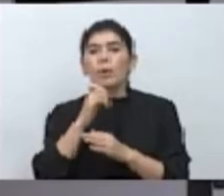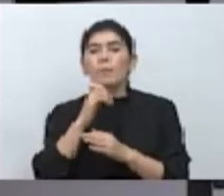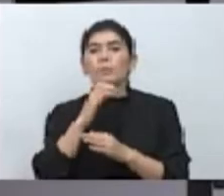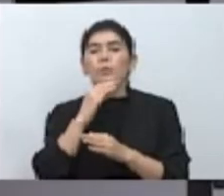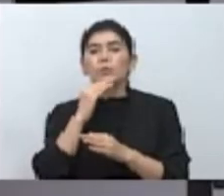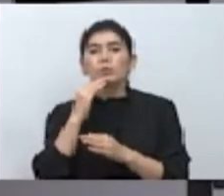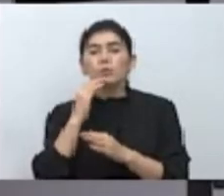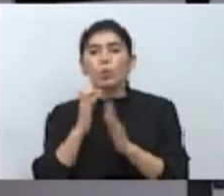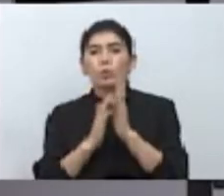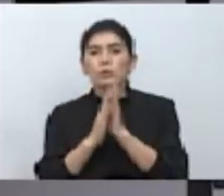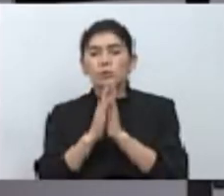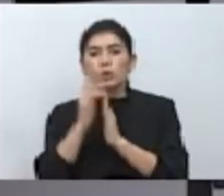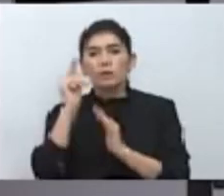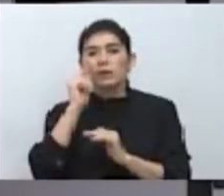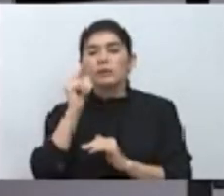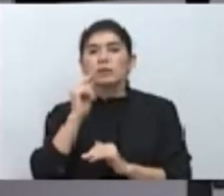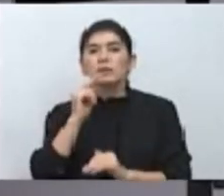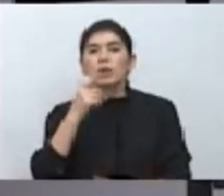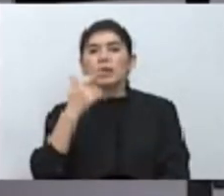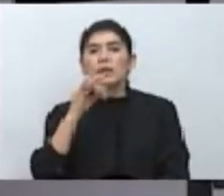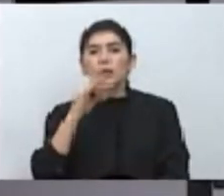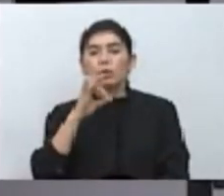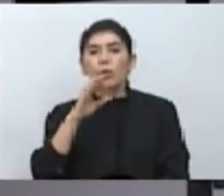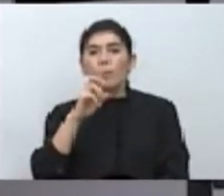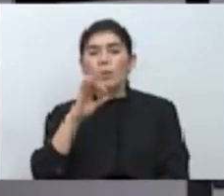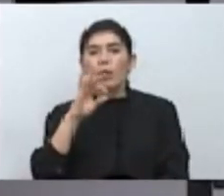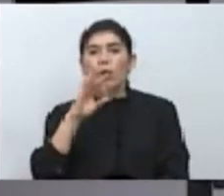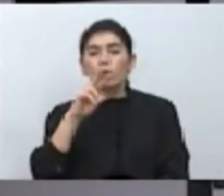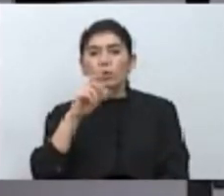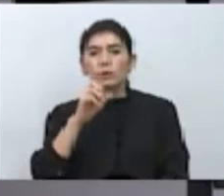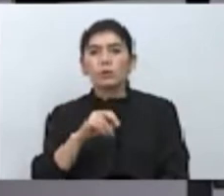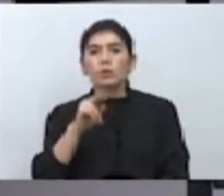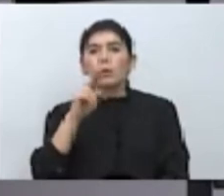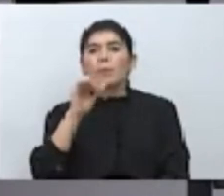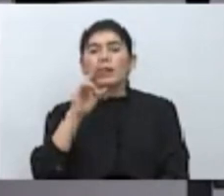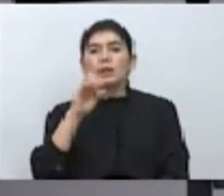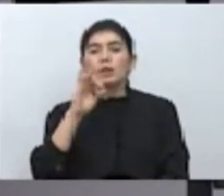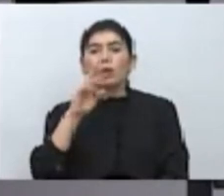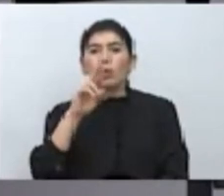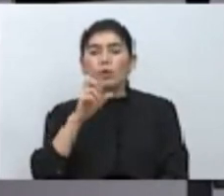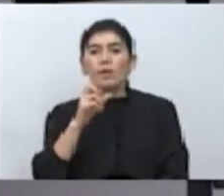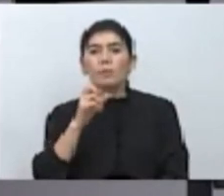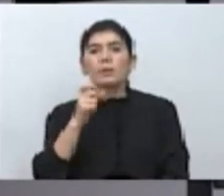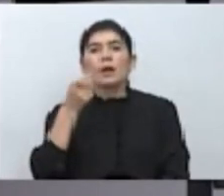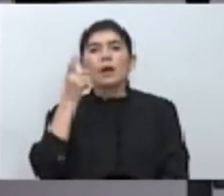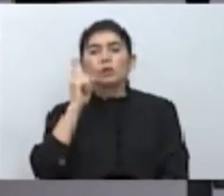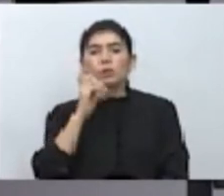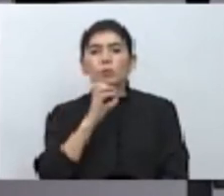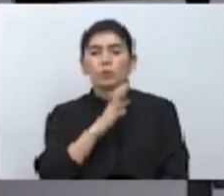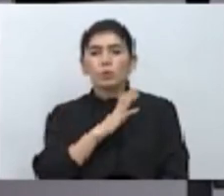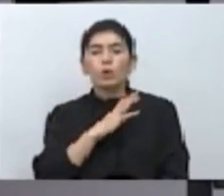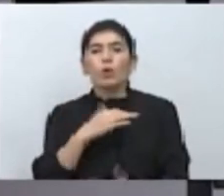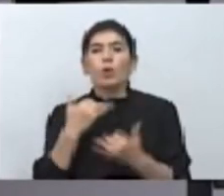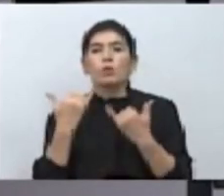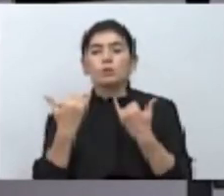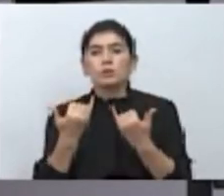bo'lgan o'simliklar dunyosini o'rganuvchi fan gidrobiologiya deb ataladi. Paleontologiya fani esa qadimda mavjud bo'lib,